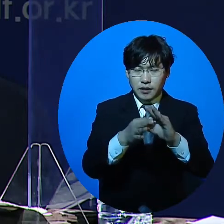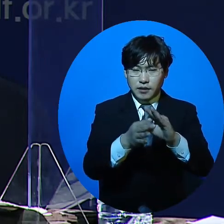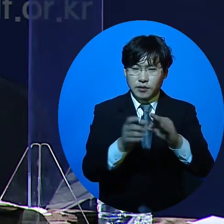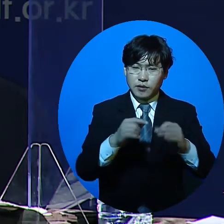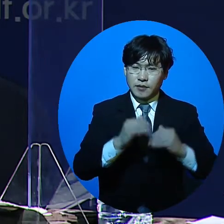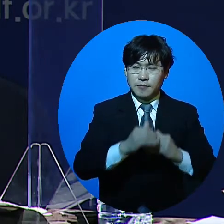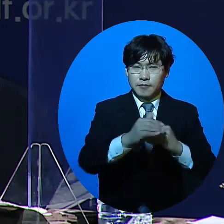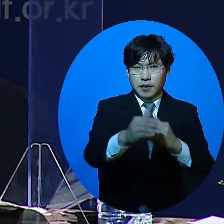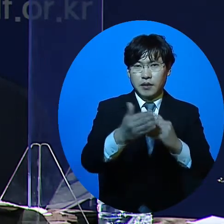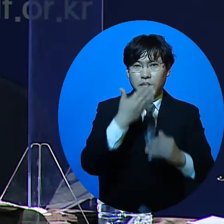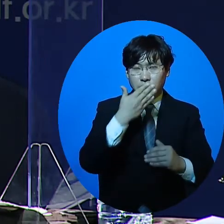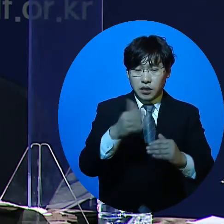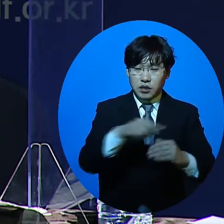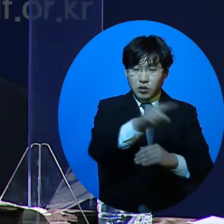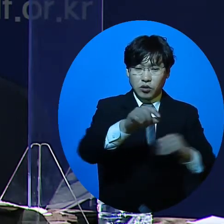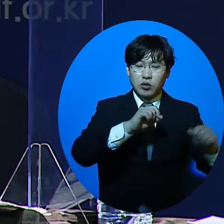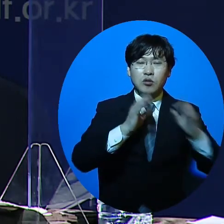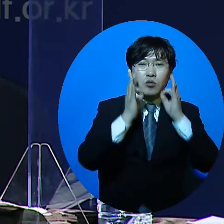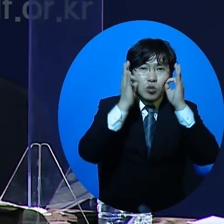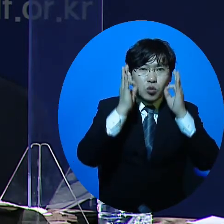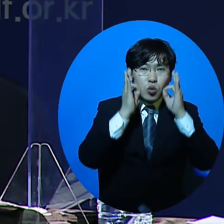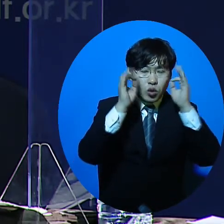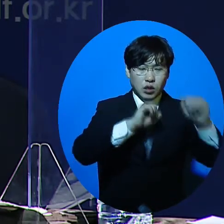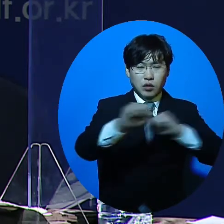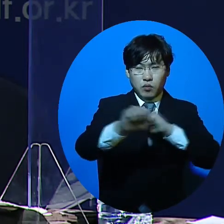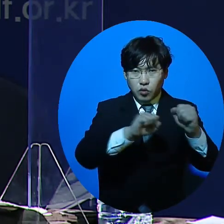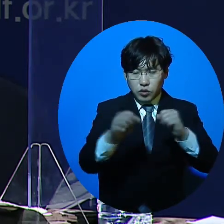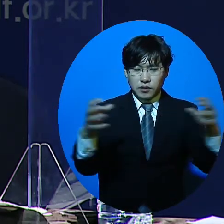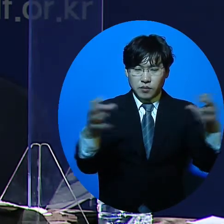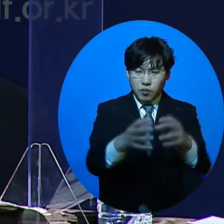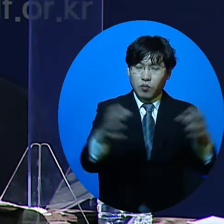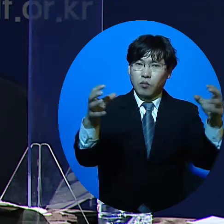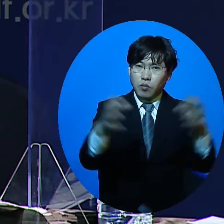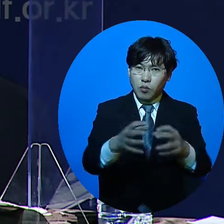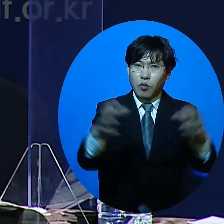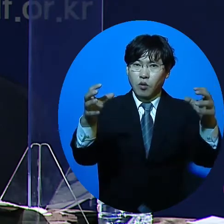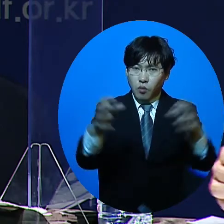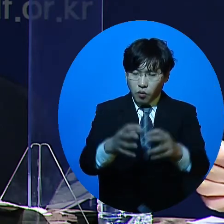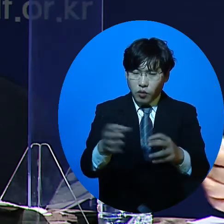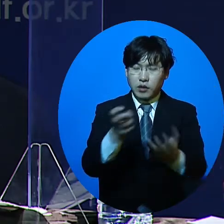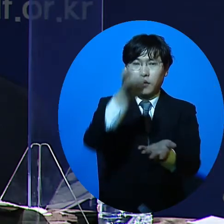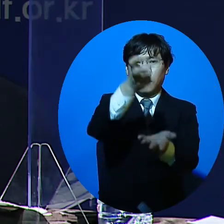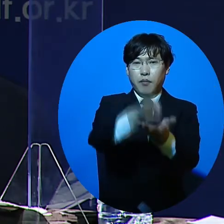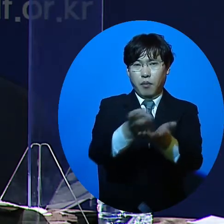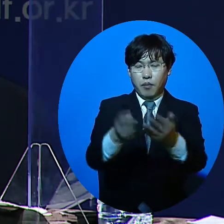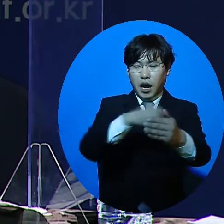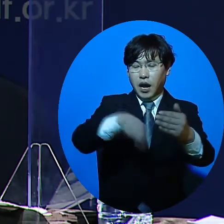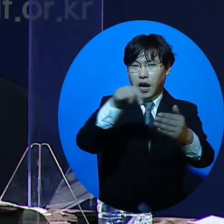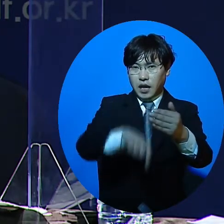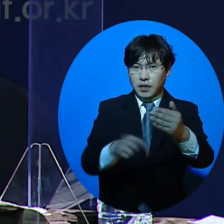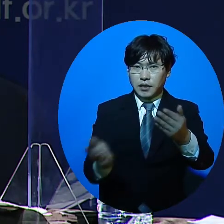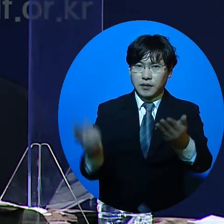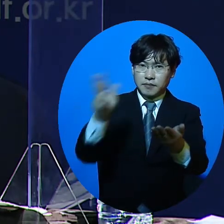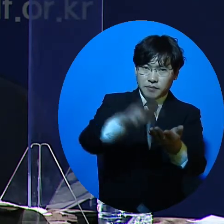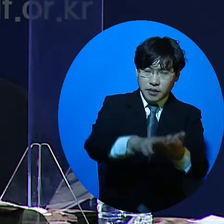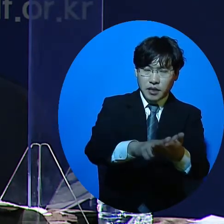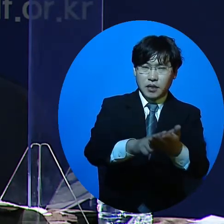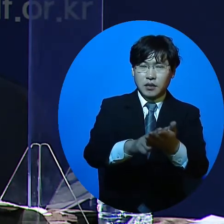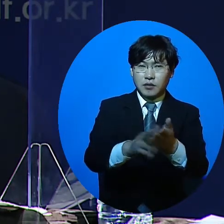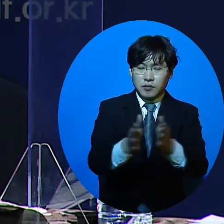문화체육관광부에서 장애인 체육을 체육으로 보게 되었고 제도권에 우리 장애인 체육을 거론할 수